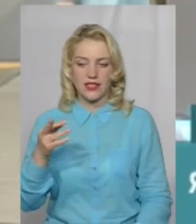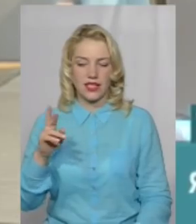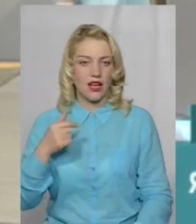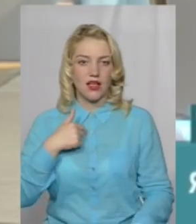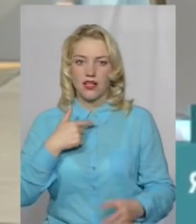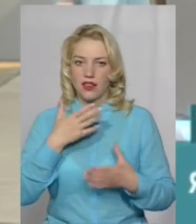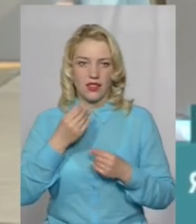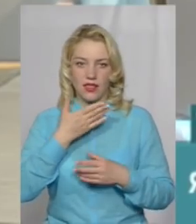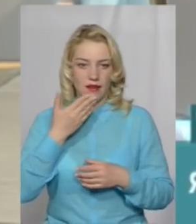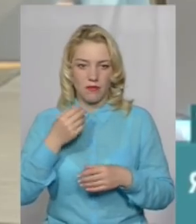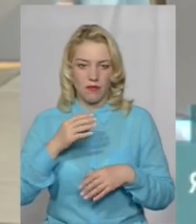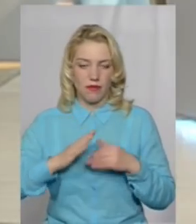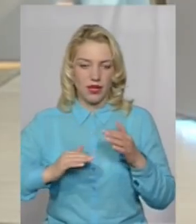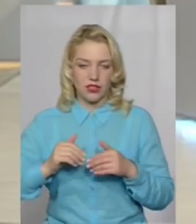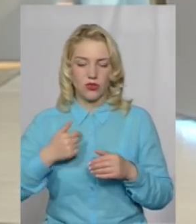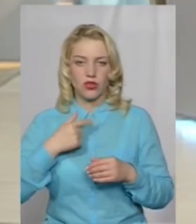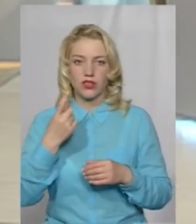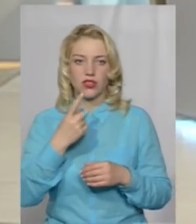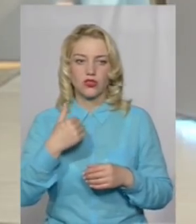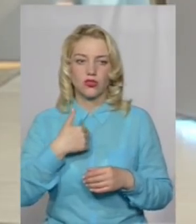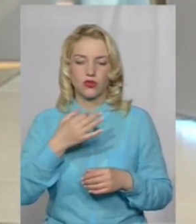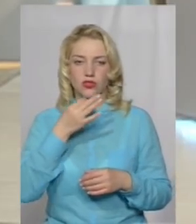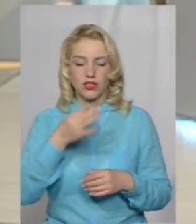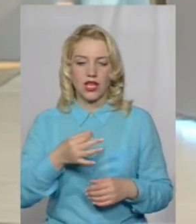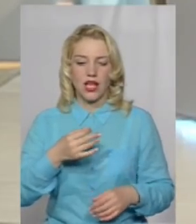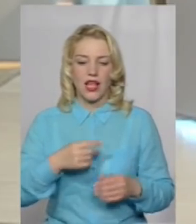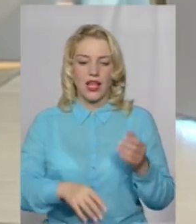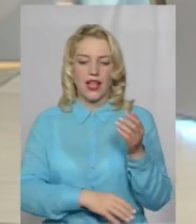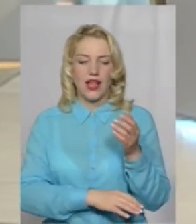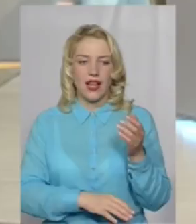хочу сказати, можливо, головний лісничий Проскурівського